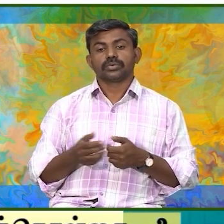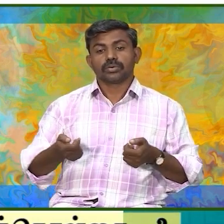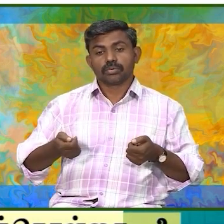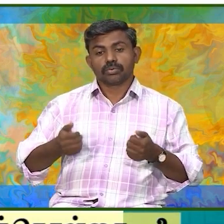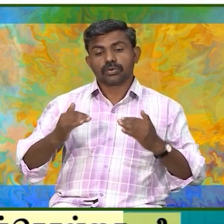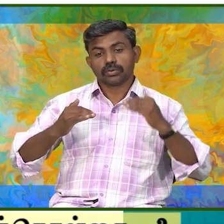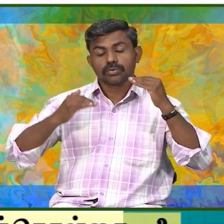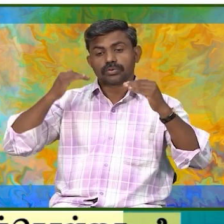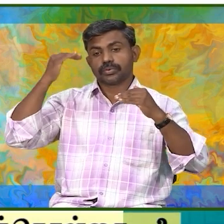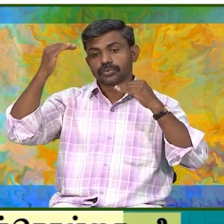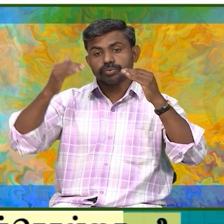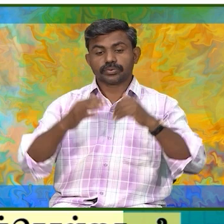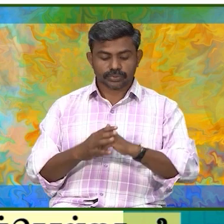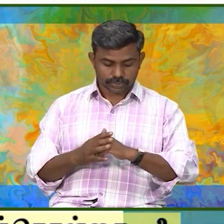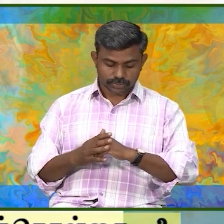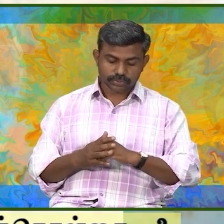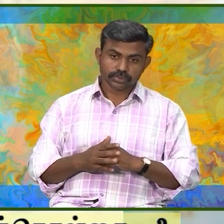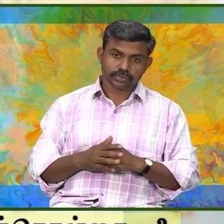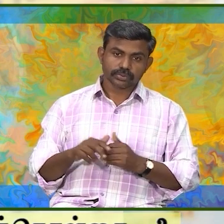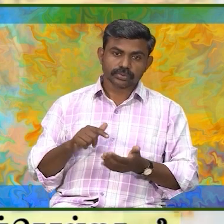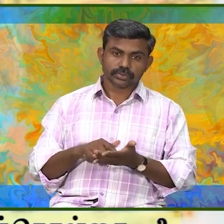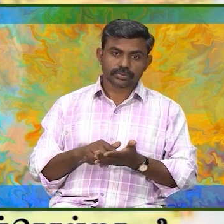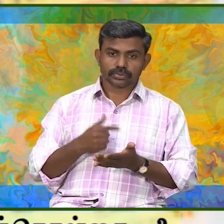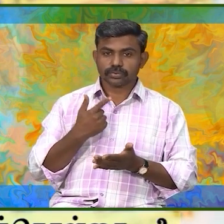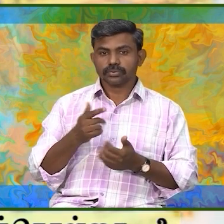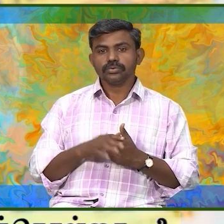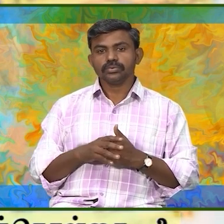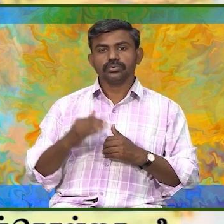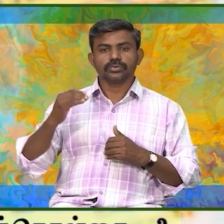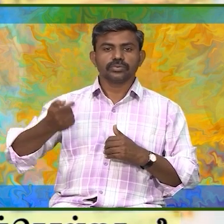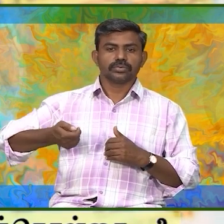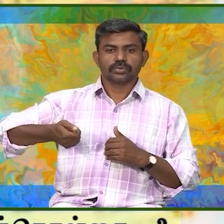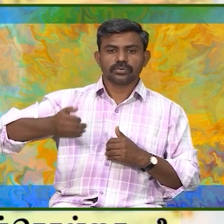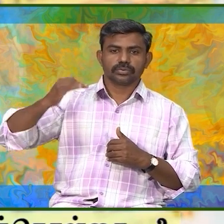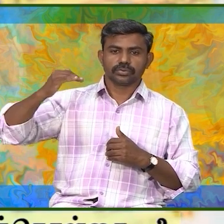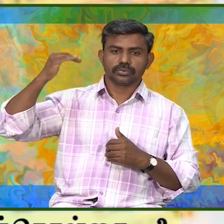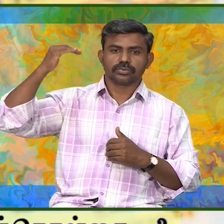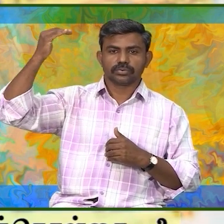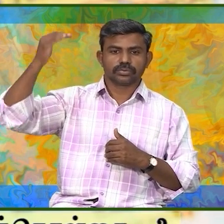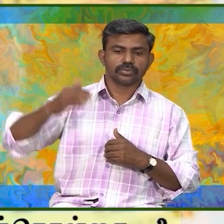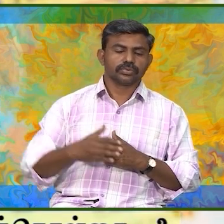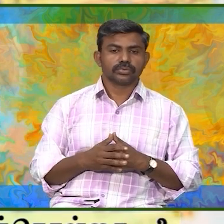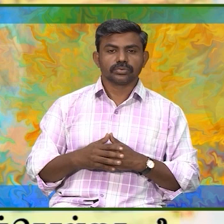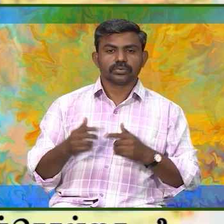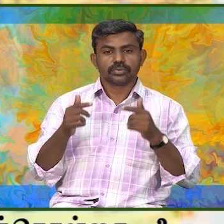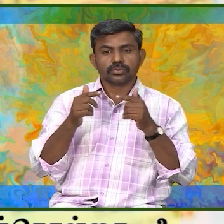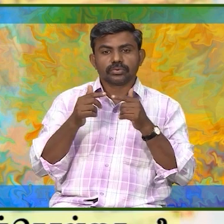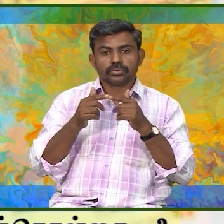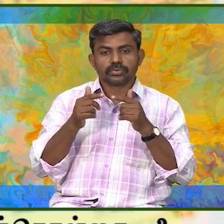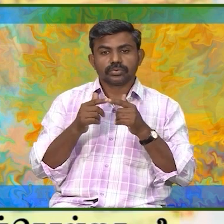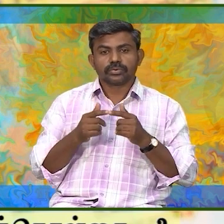பொருளாதார வளர்ச்சி, இது அடிப்படை கொள்கையில் ஒரு முக்கியமான ஒன்று. பொருளாதார வளர்ச்சியை காணணும். எல்லா நாடுமே போட்டி